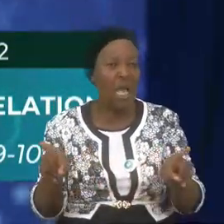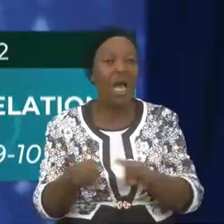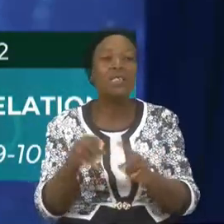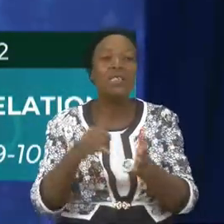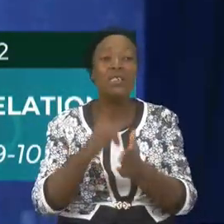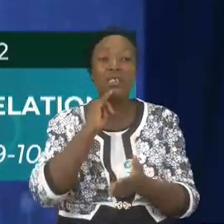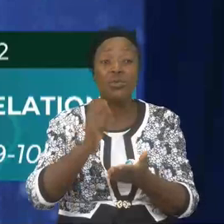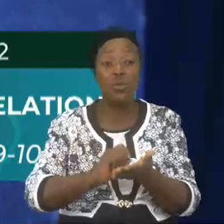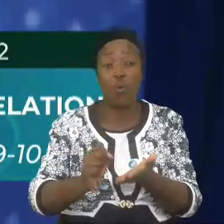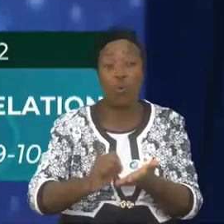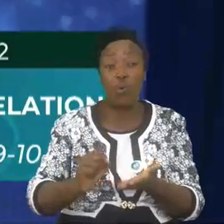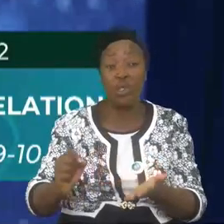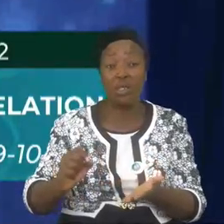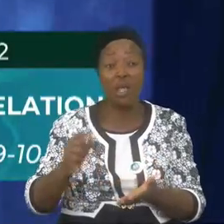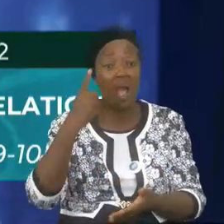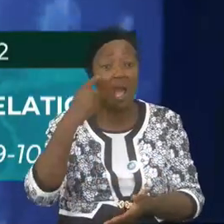1 Corinthiens 2, 9.